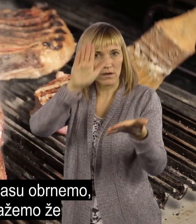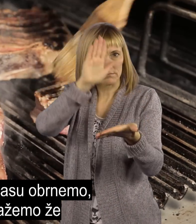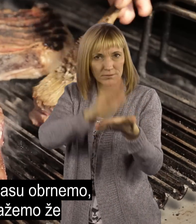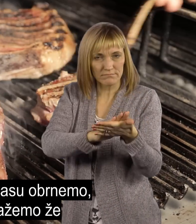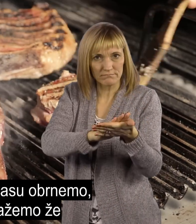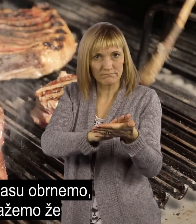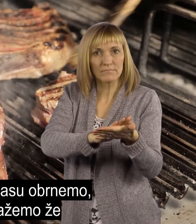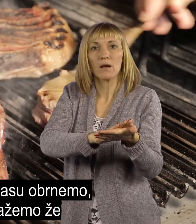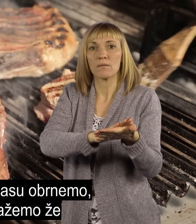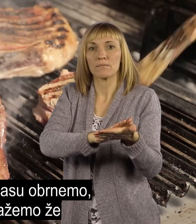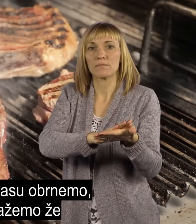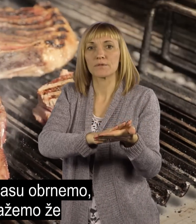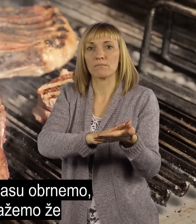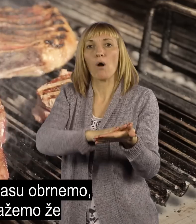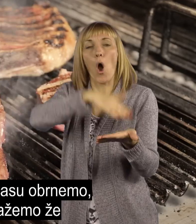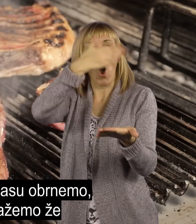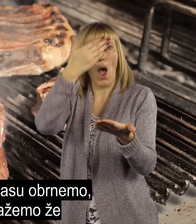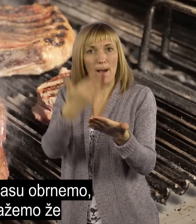času,